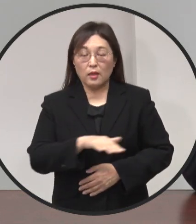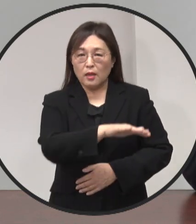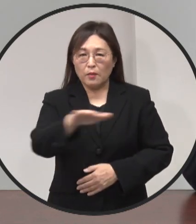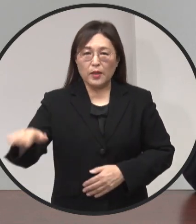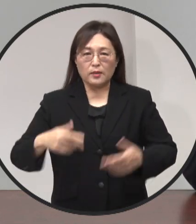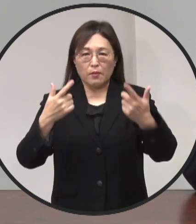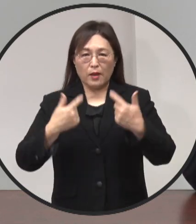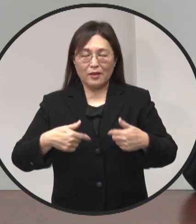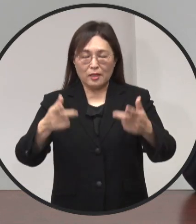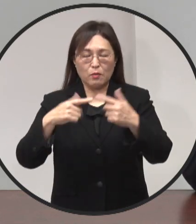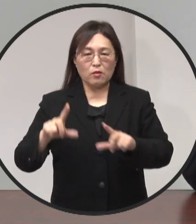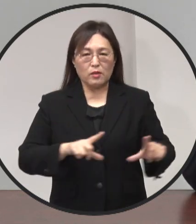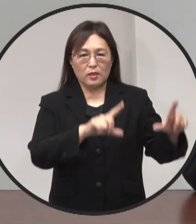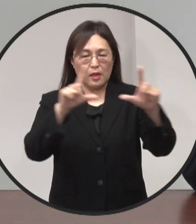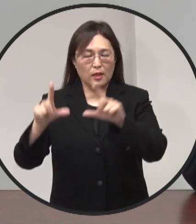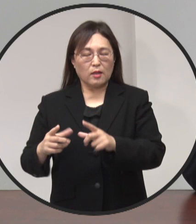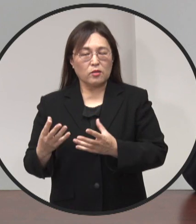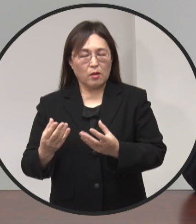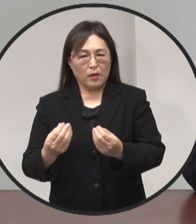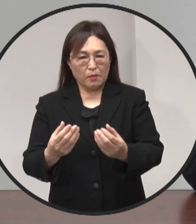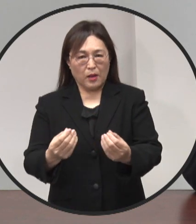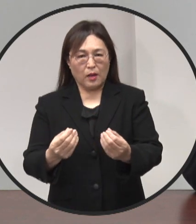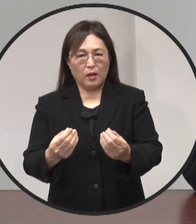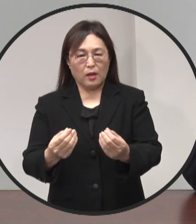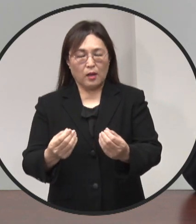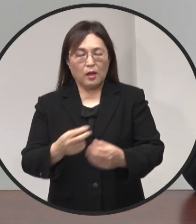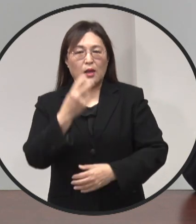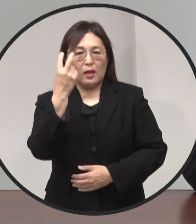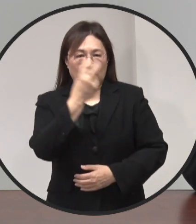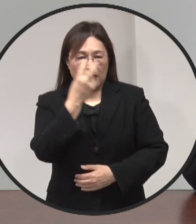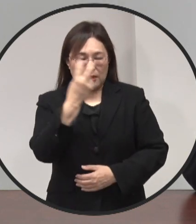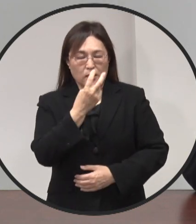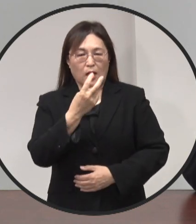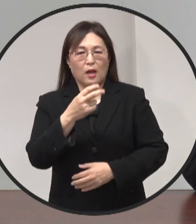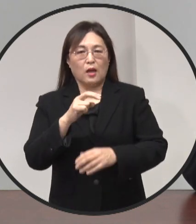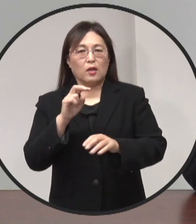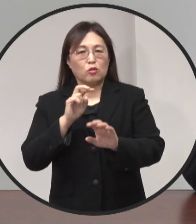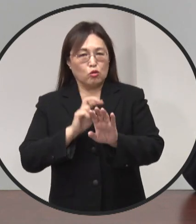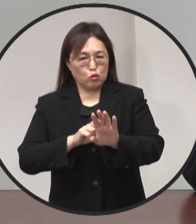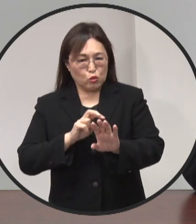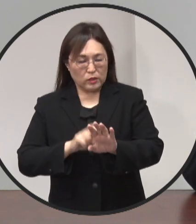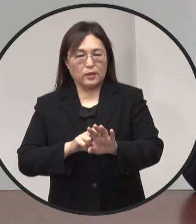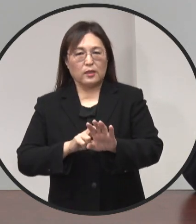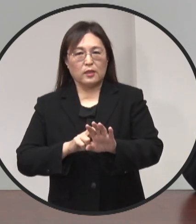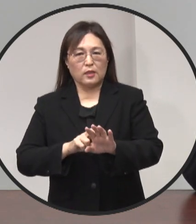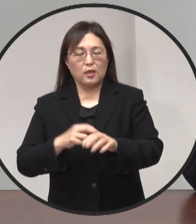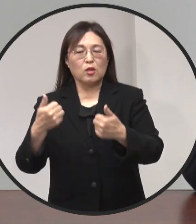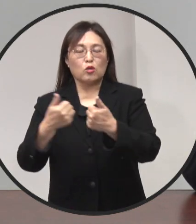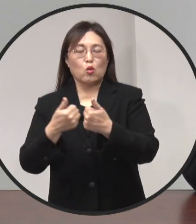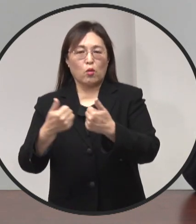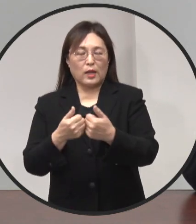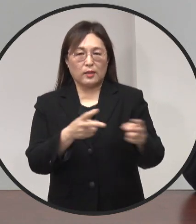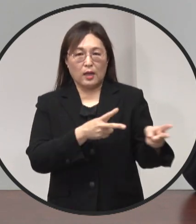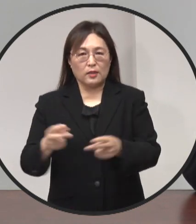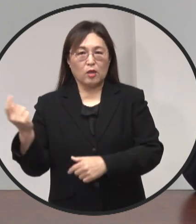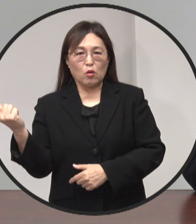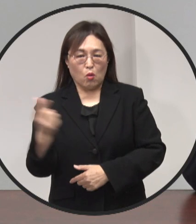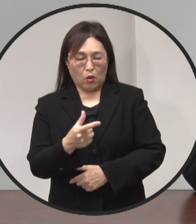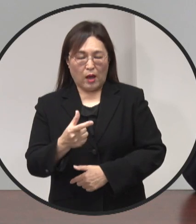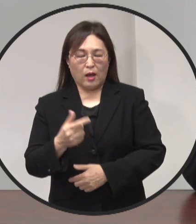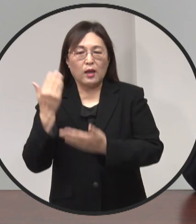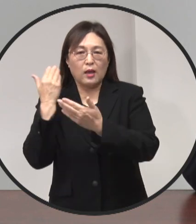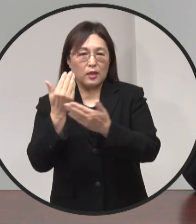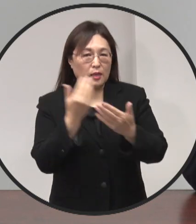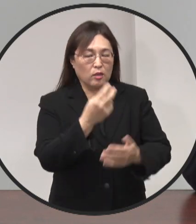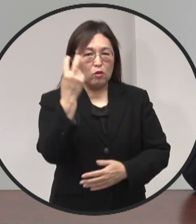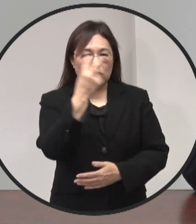日常生活を続けられるよう検査受診相談体制の強化聞き取り調査を徹底